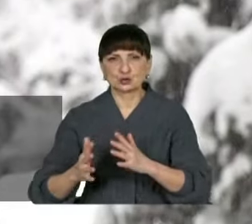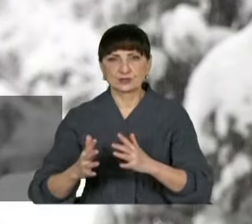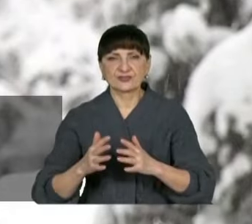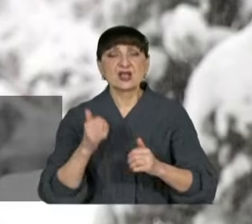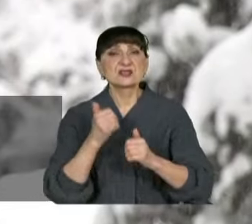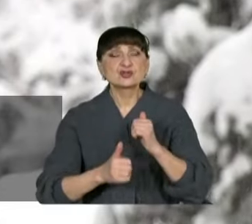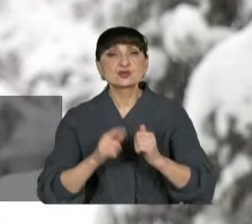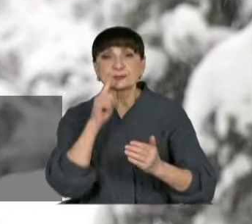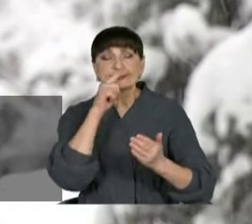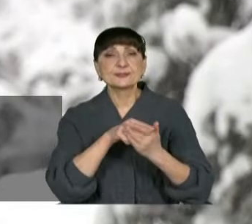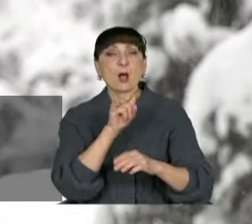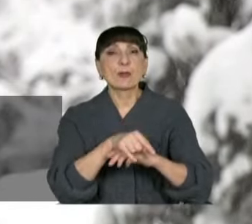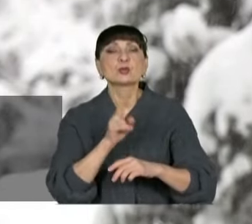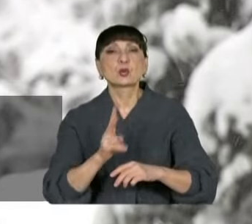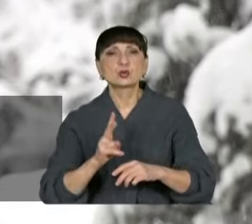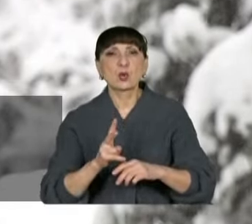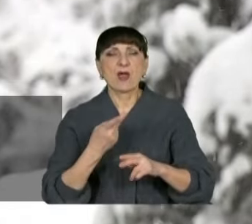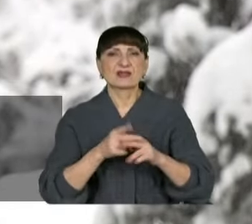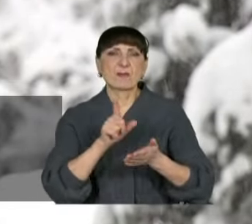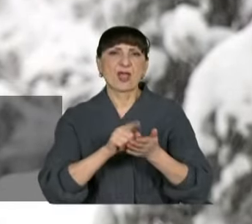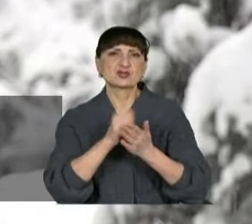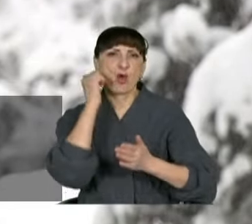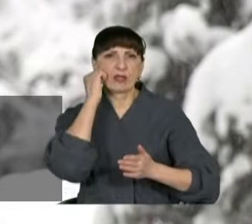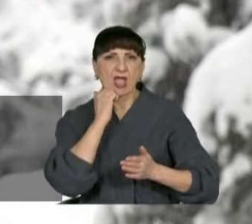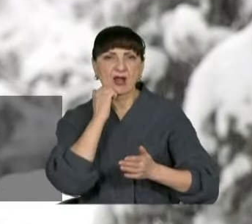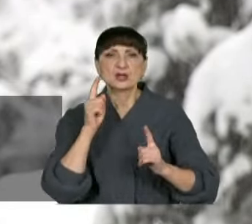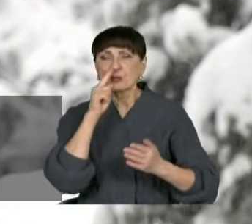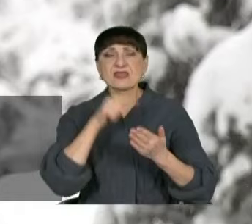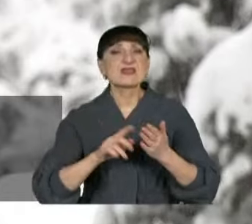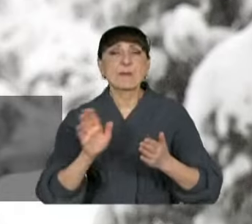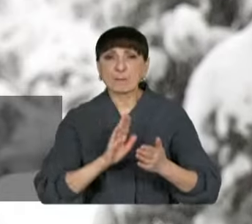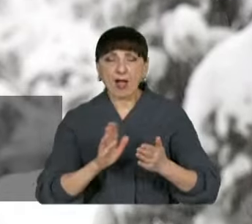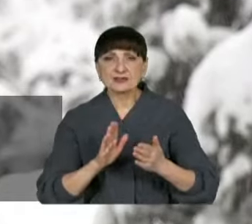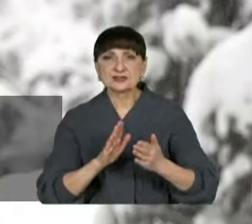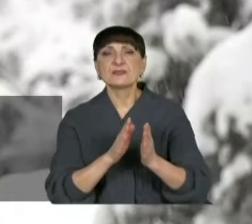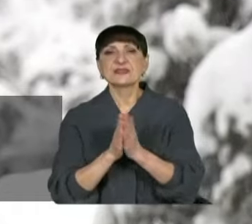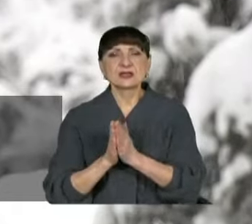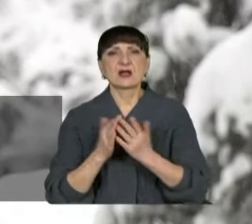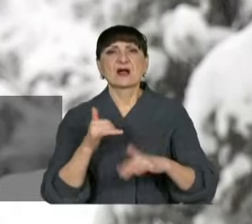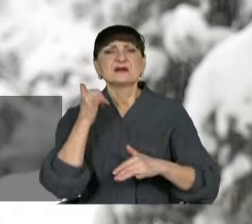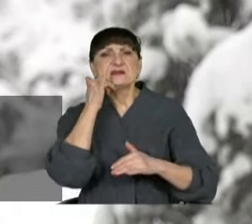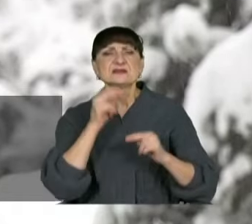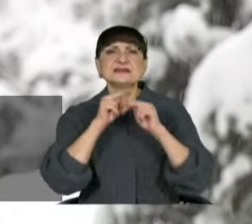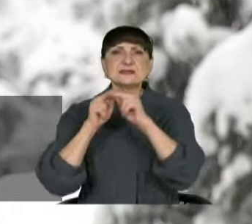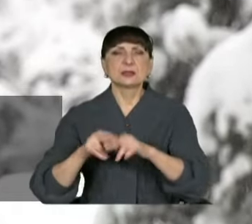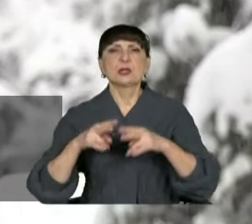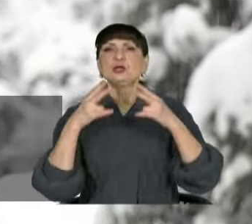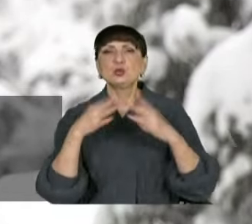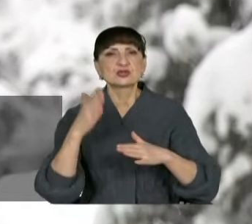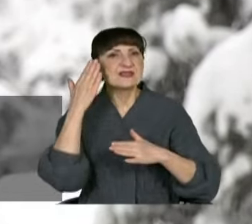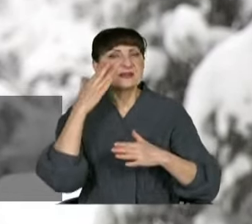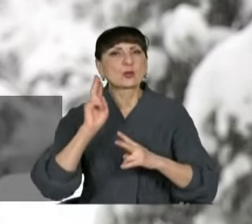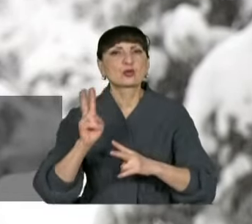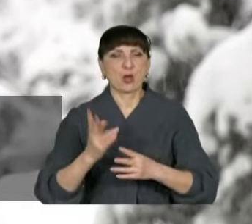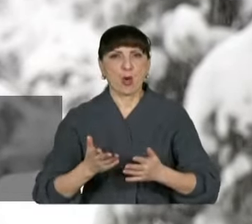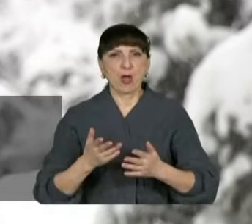Зачастую мишенью злоумышленников становятся пенсионеры. Чтобы не попасть в их ловушку, не стоит пересылать деньги на неизвестные вам